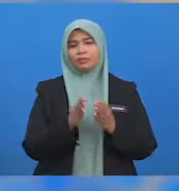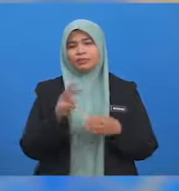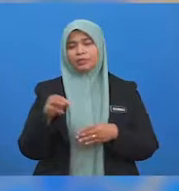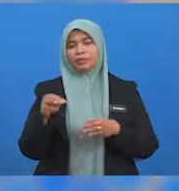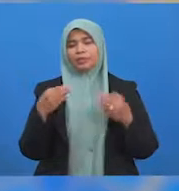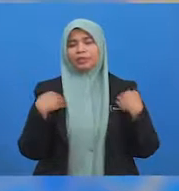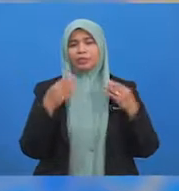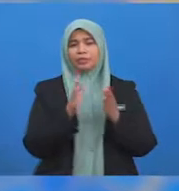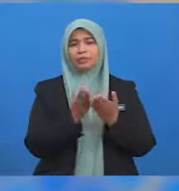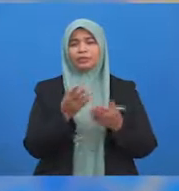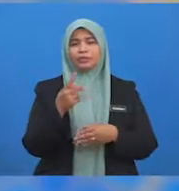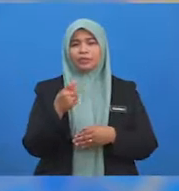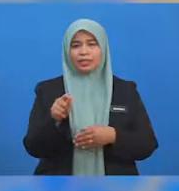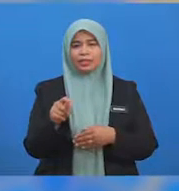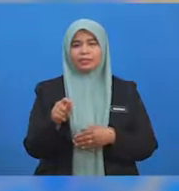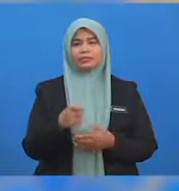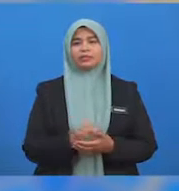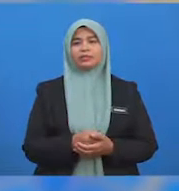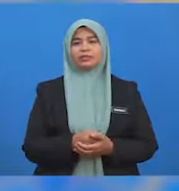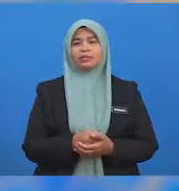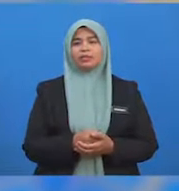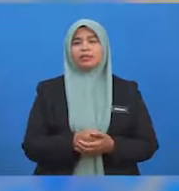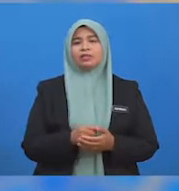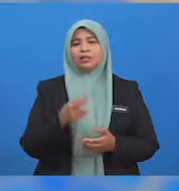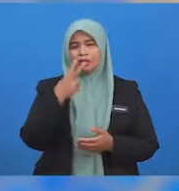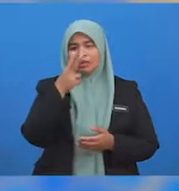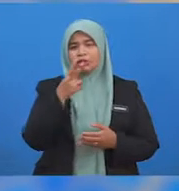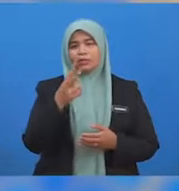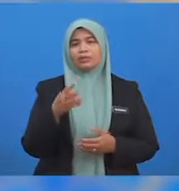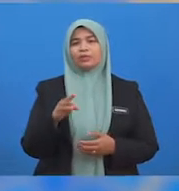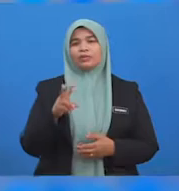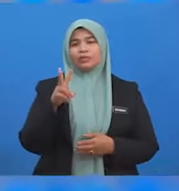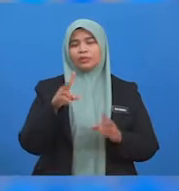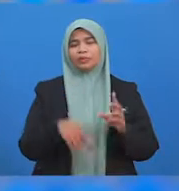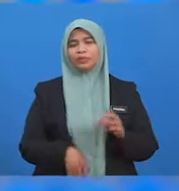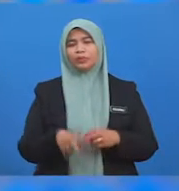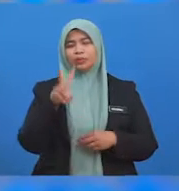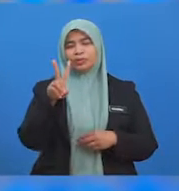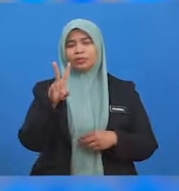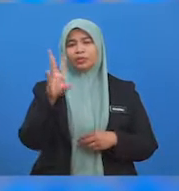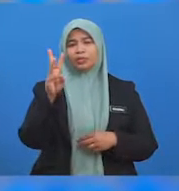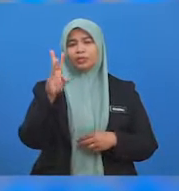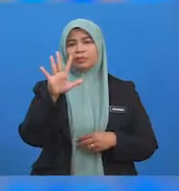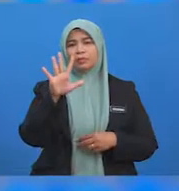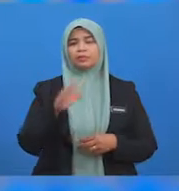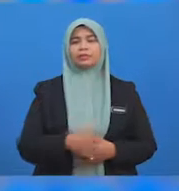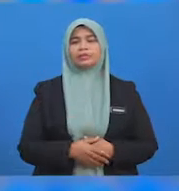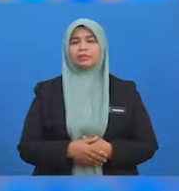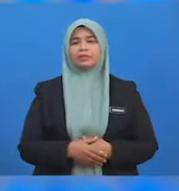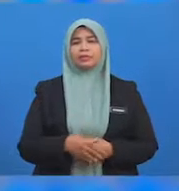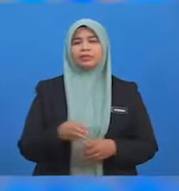mempunyai buku teks Pendidikan Syariah Islamiah Tingkatan 5, boleh buka muka surat